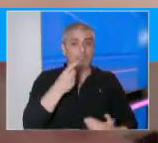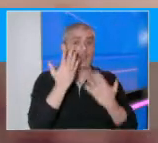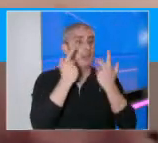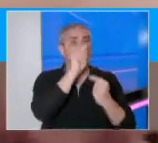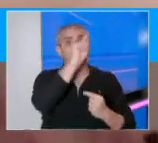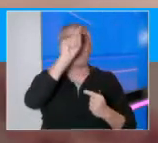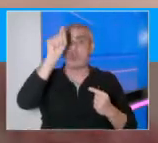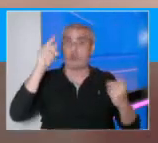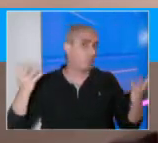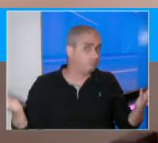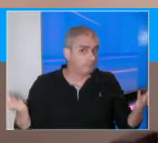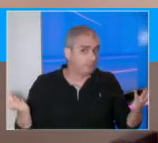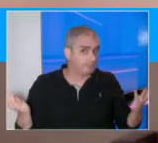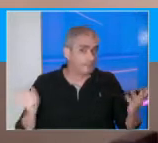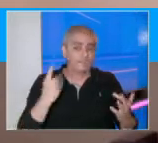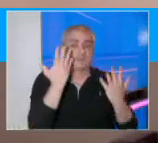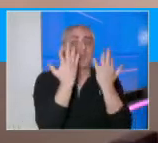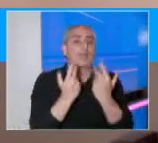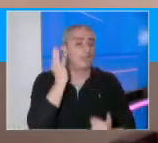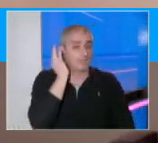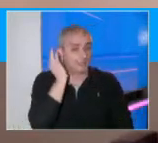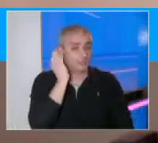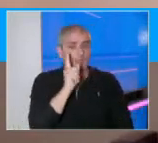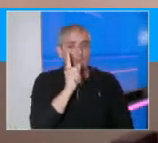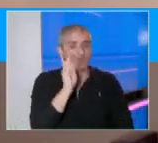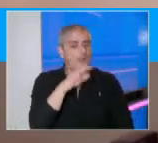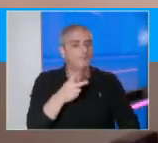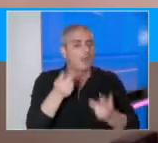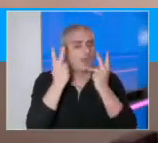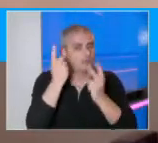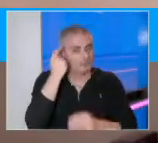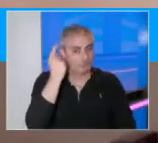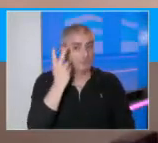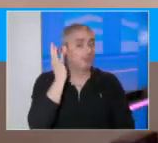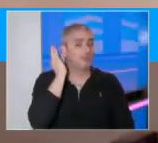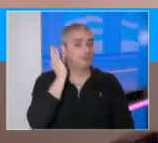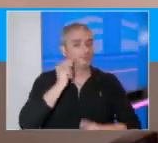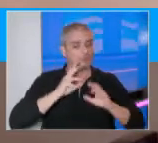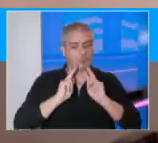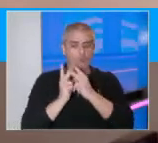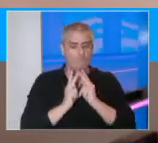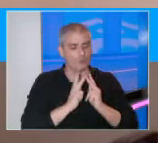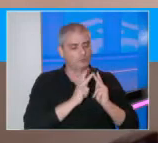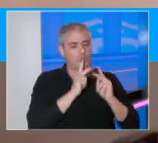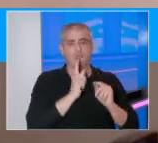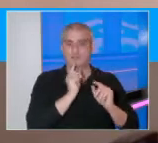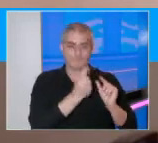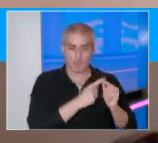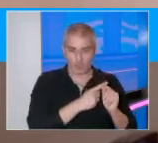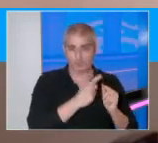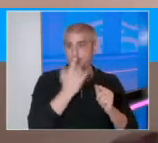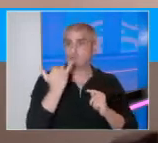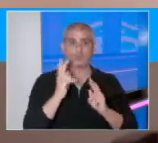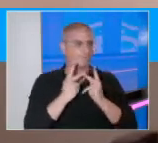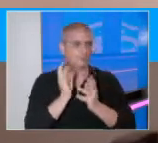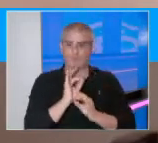לספור את מספר הנשים, אבל גם חשוב מאוד שיהיה נשים מקבוצות מיעוט, קבוצות שבדרך